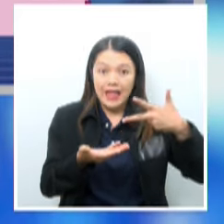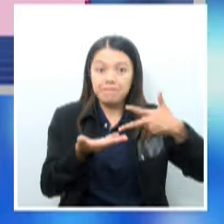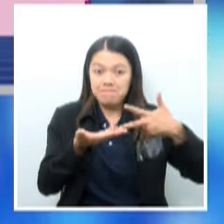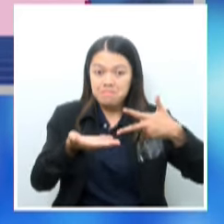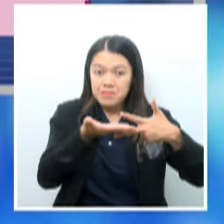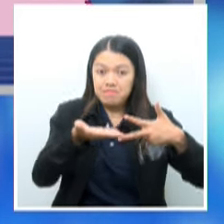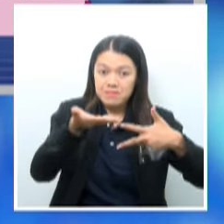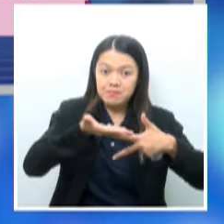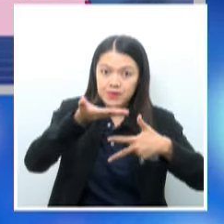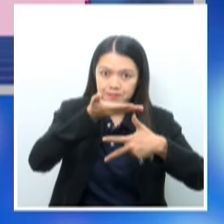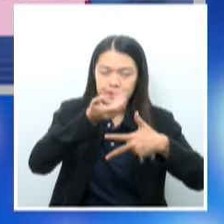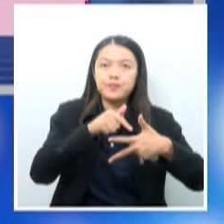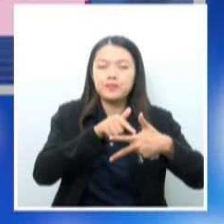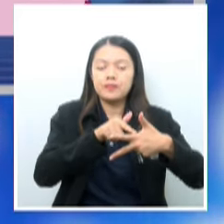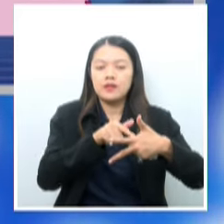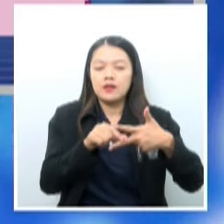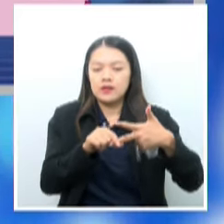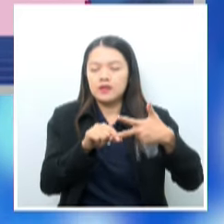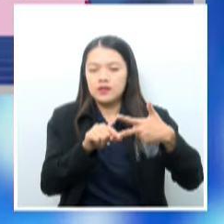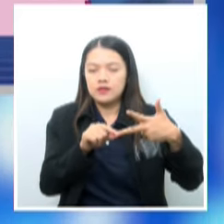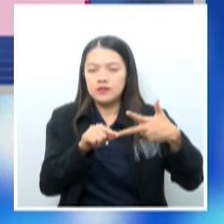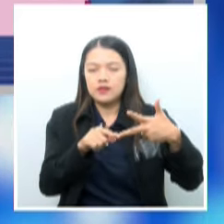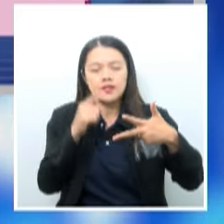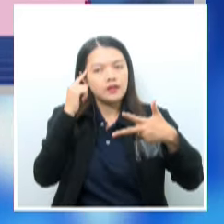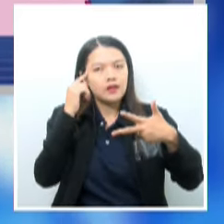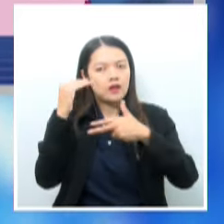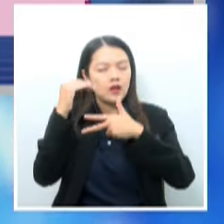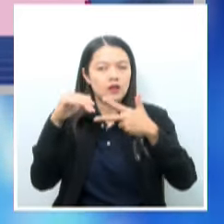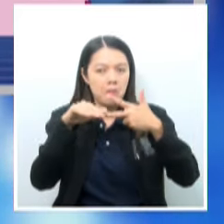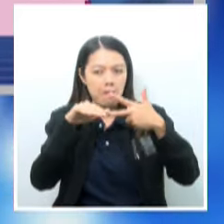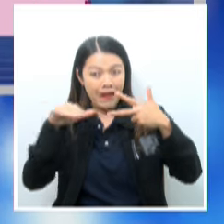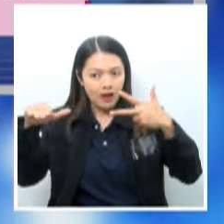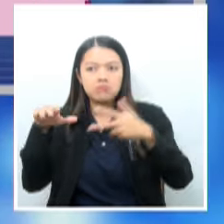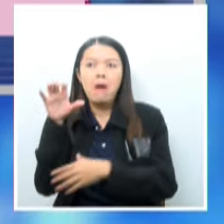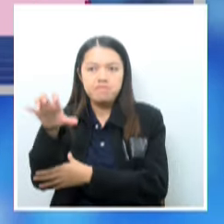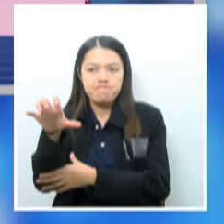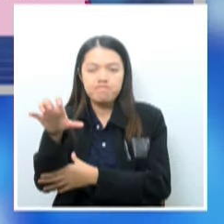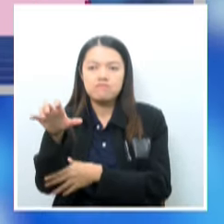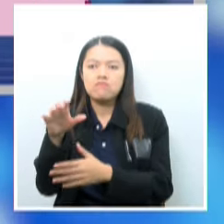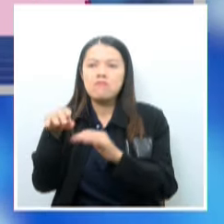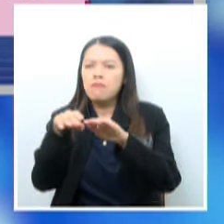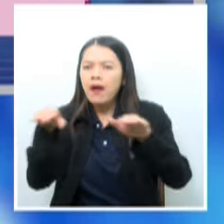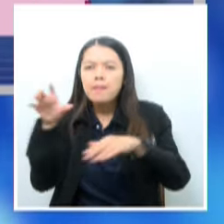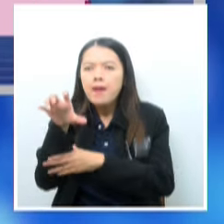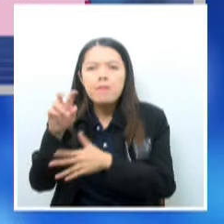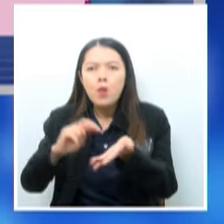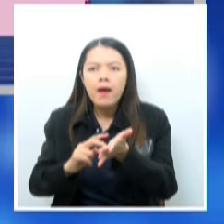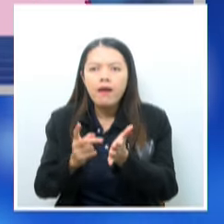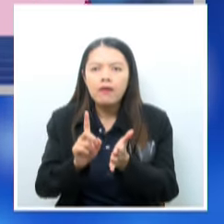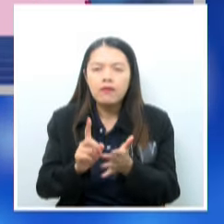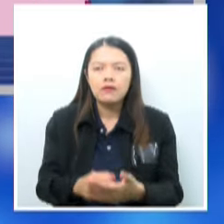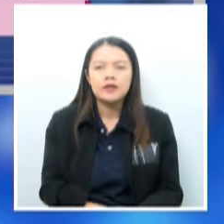ก็คือกำหนดตอนแรกเลยครับผมกำหนดมาตรการบังคับเลยครับมาตรการบังคับหมายความว่าไงคือ